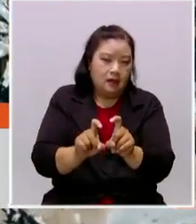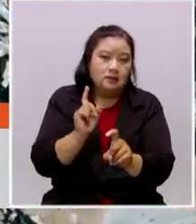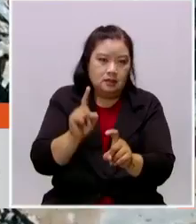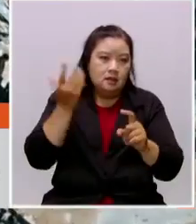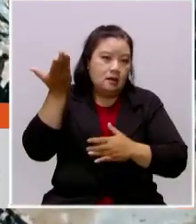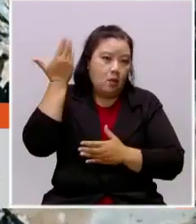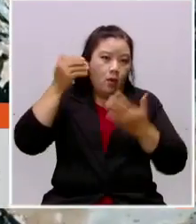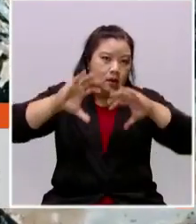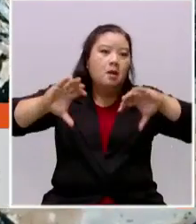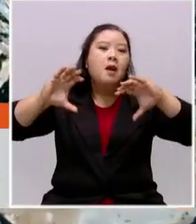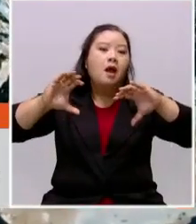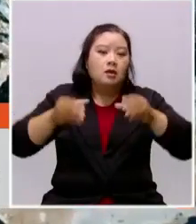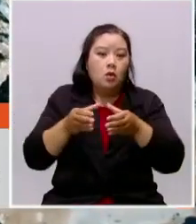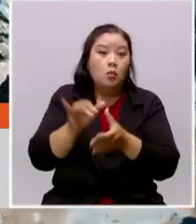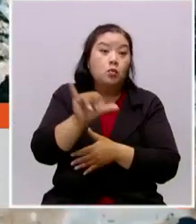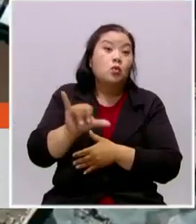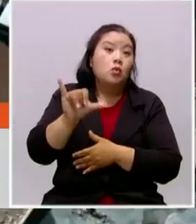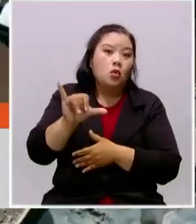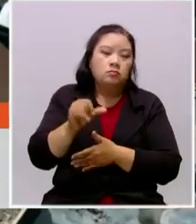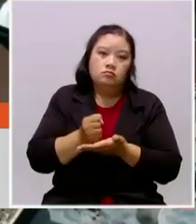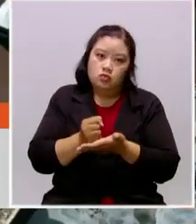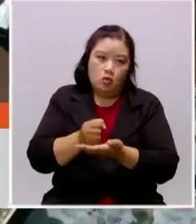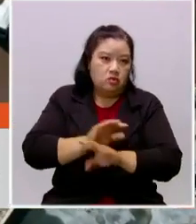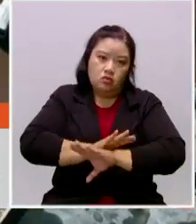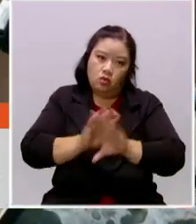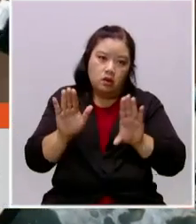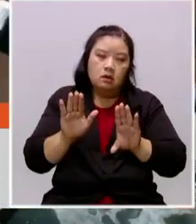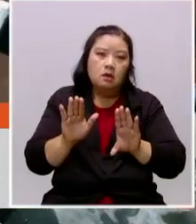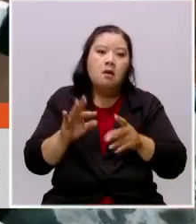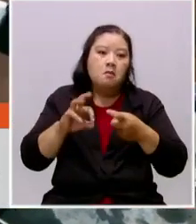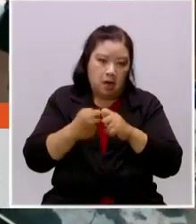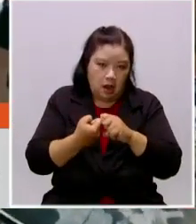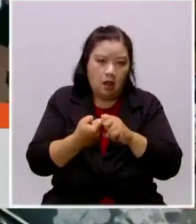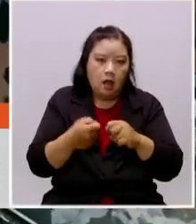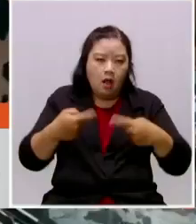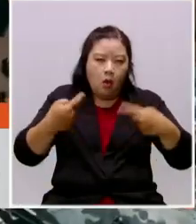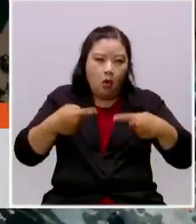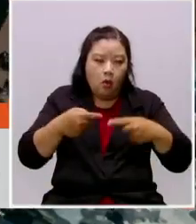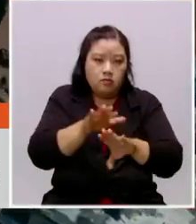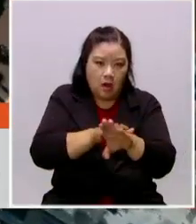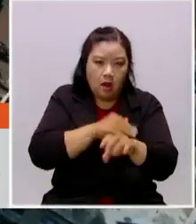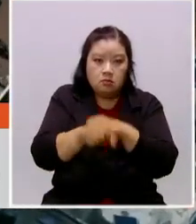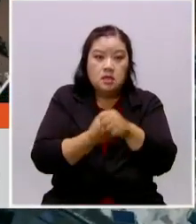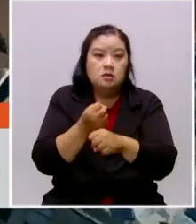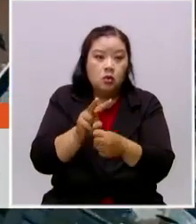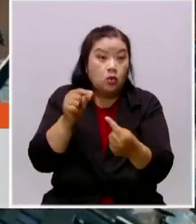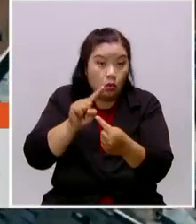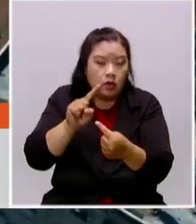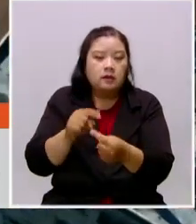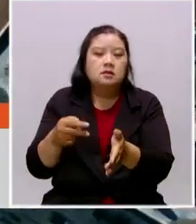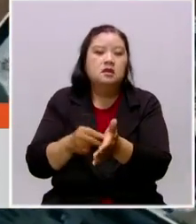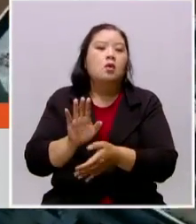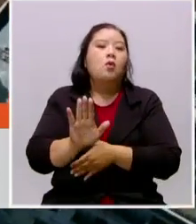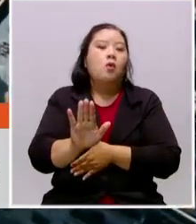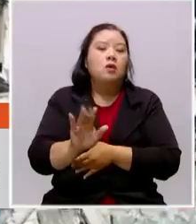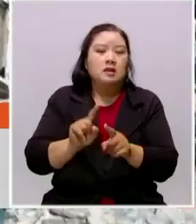ซีเรียซึ่งถูกประเทศตะวันตกใช้มาตรการคว่ำบาตรอยู่เนื่องจากสงครามกลางเมือง 12ปีในซีเรียก็ได้ร้องขอ